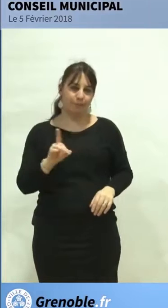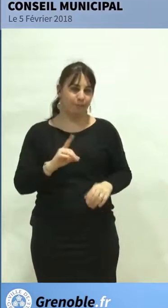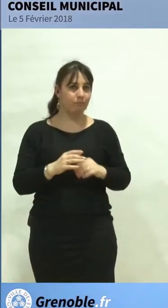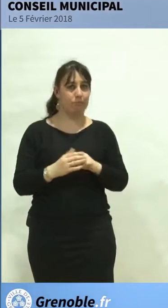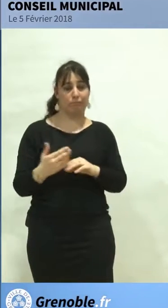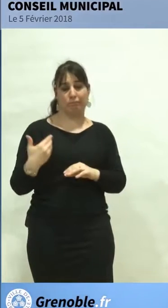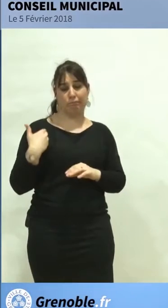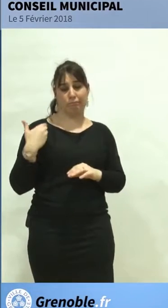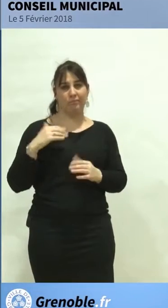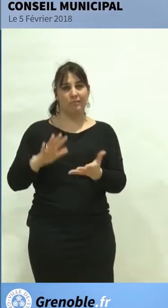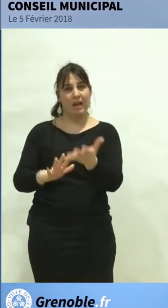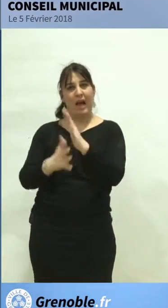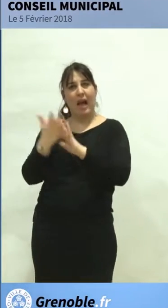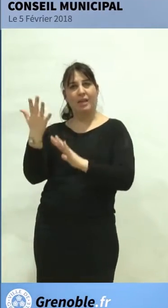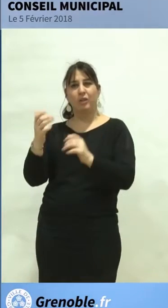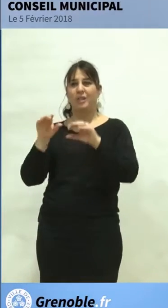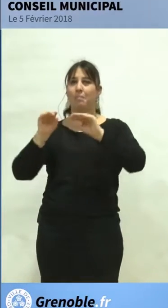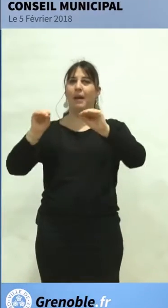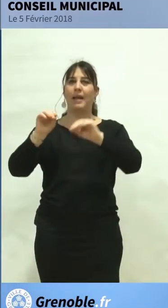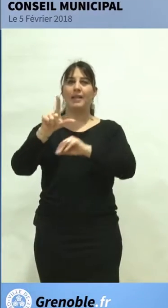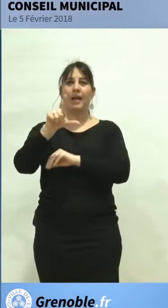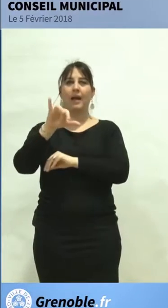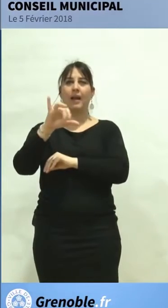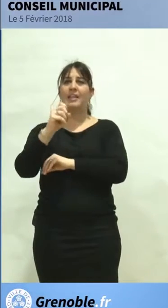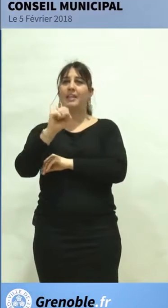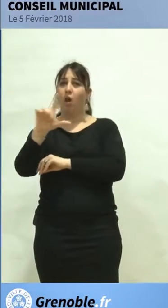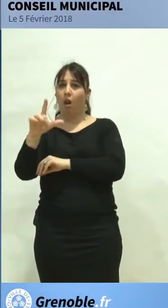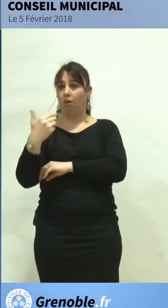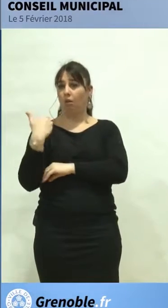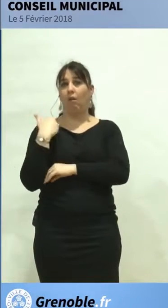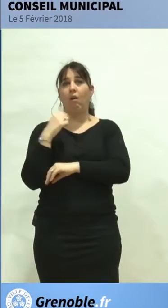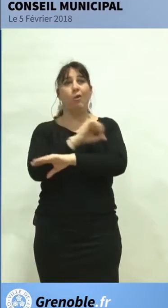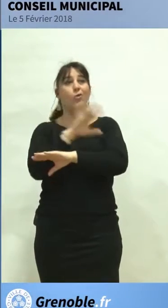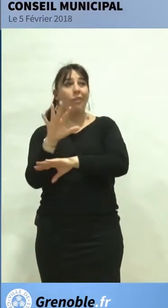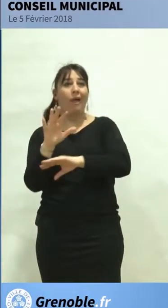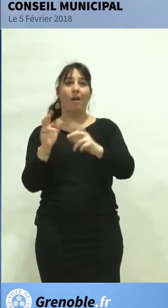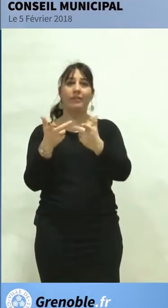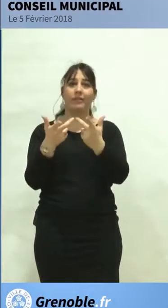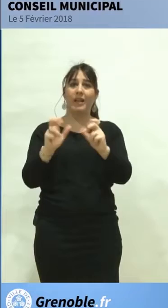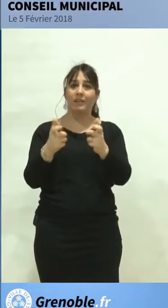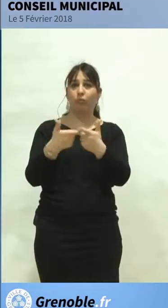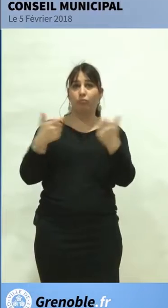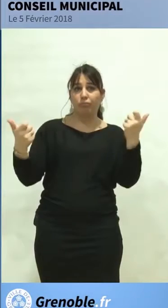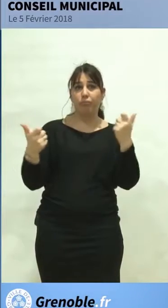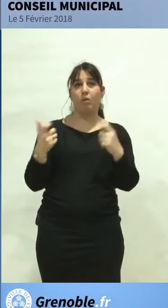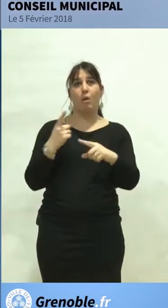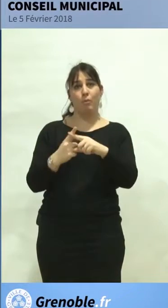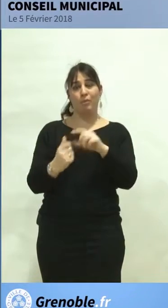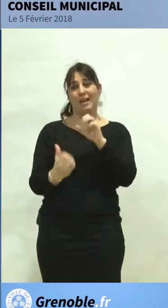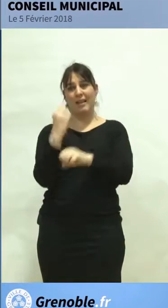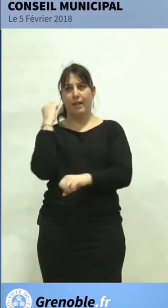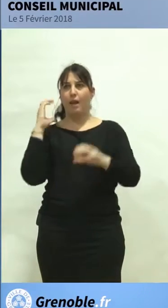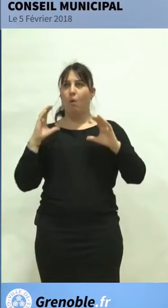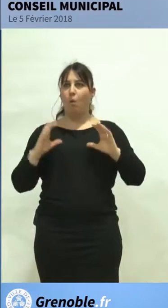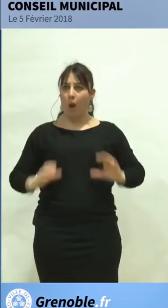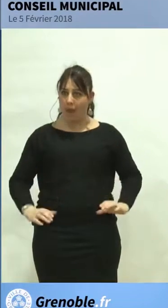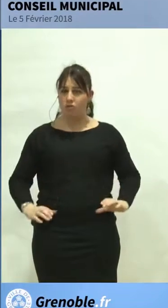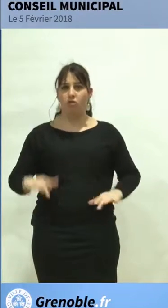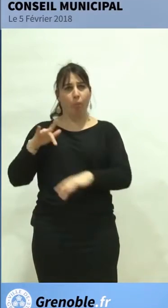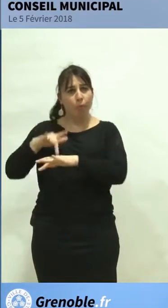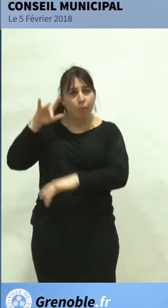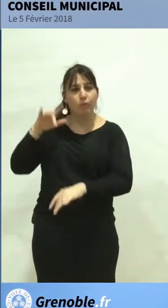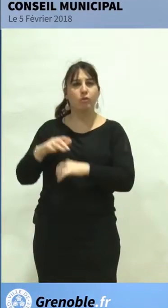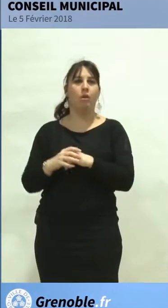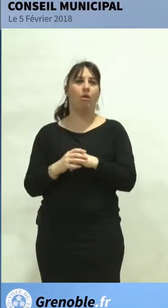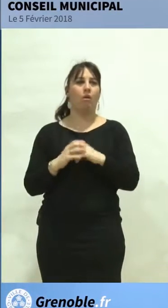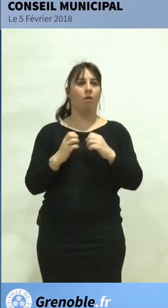encore, l'incendie du Lidl a fait l'actualité, après celui du collège l'année dernière, d'autres auparavant. La Maison des